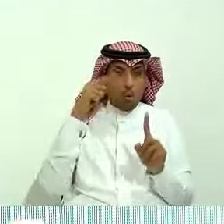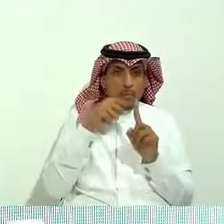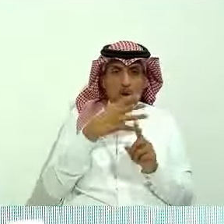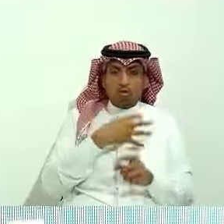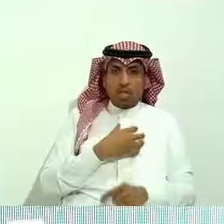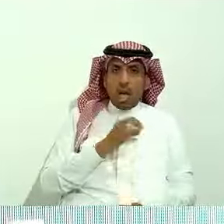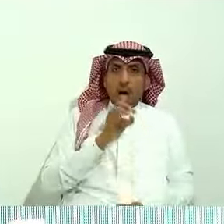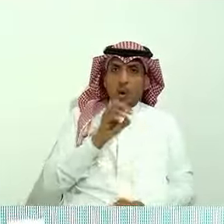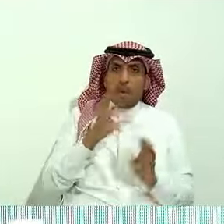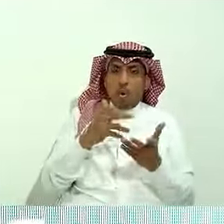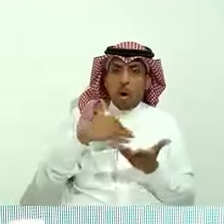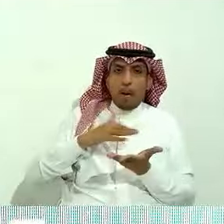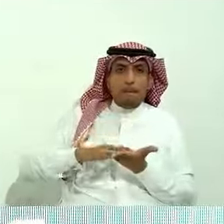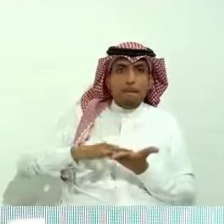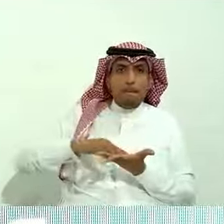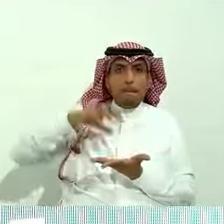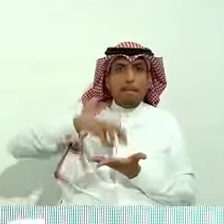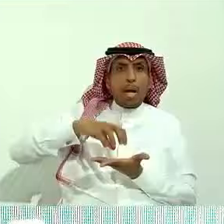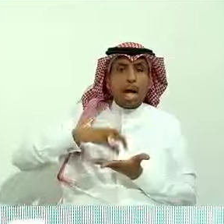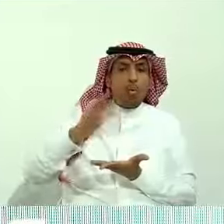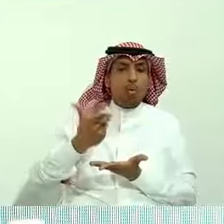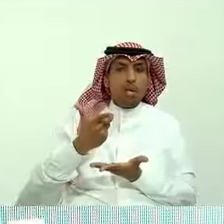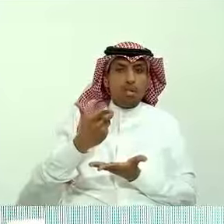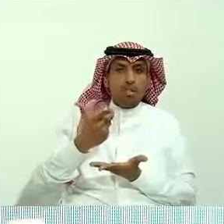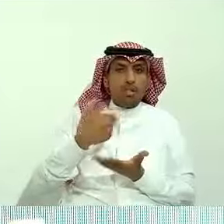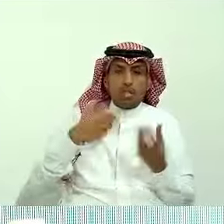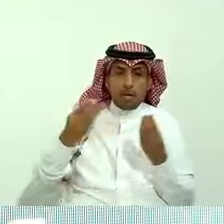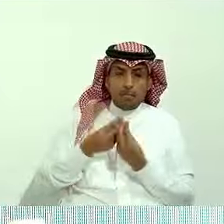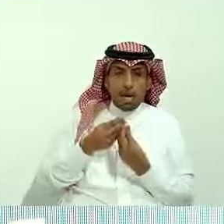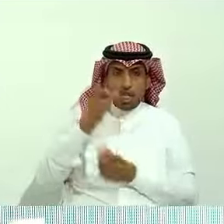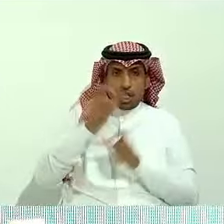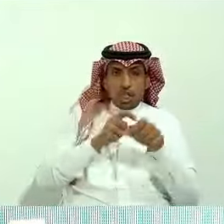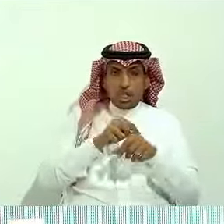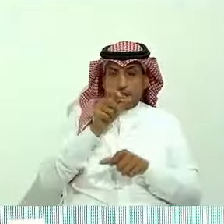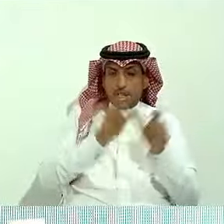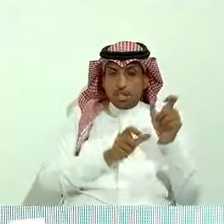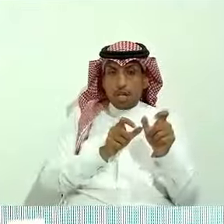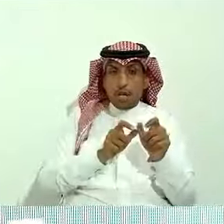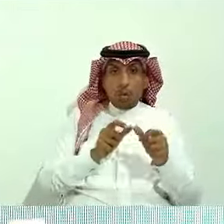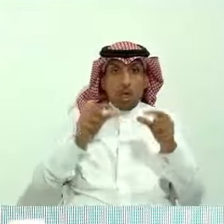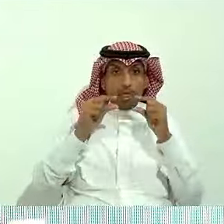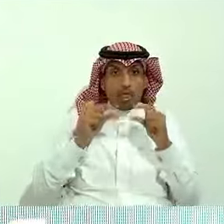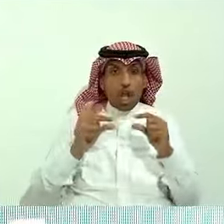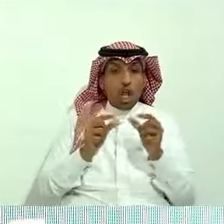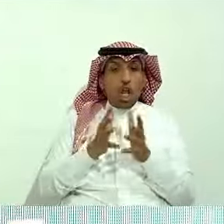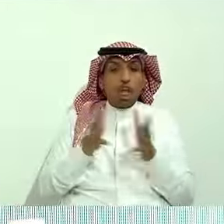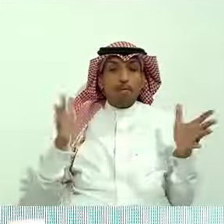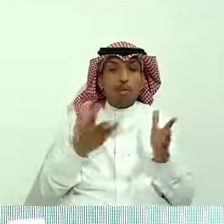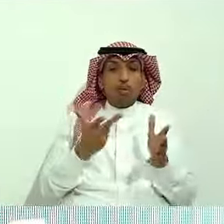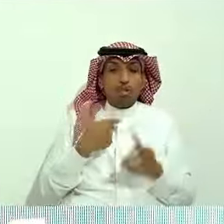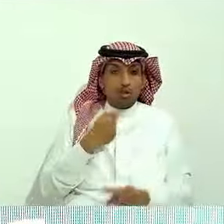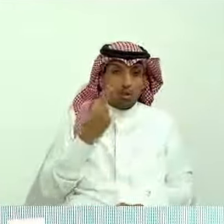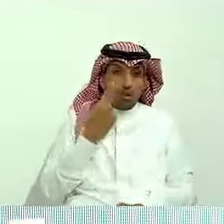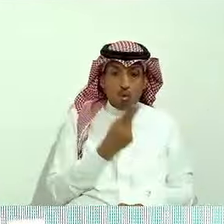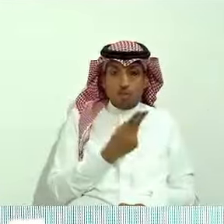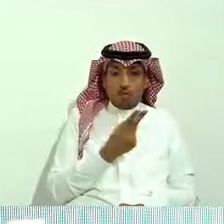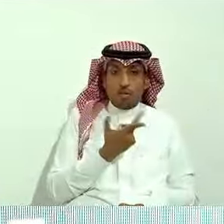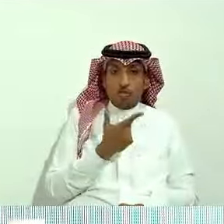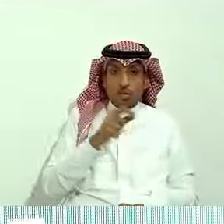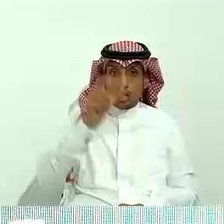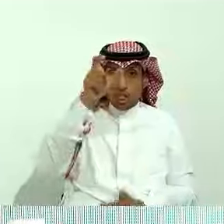الإنسان والمكان الذي ينتمي إليه الإنسان. وأكبر دليل على هذا ما نشوفه في لبس